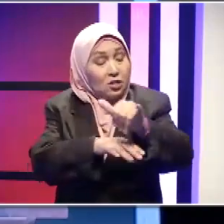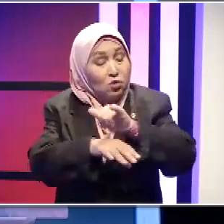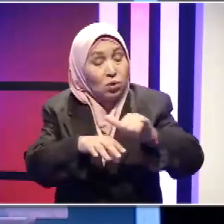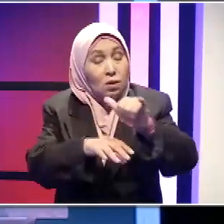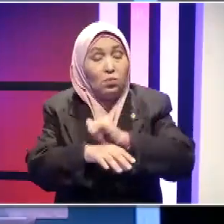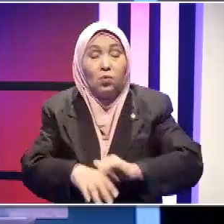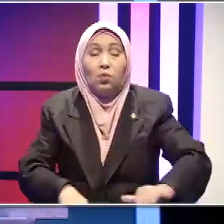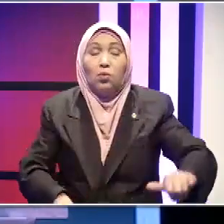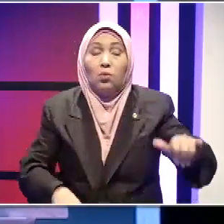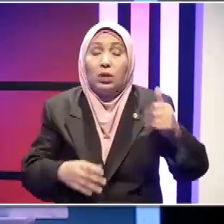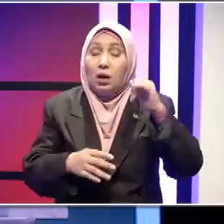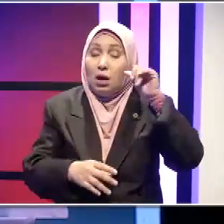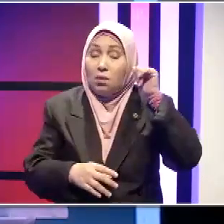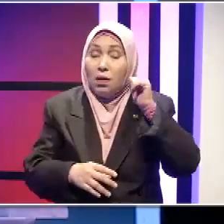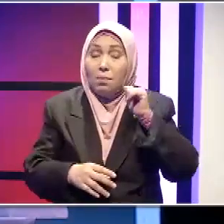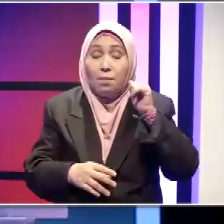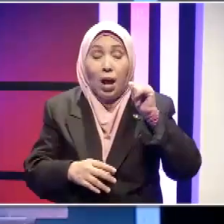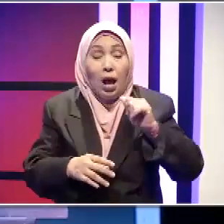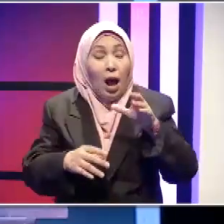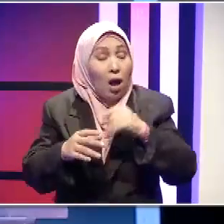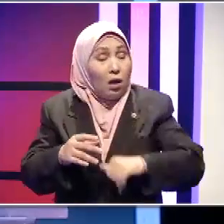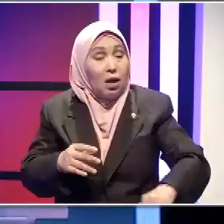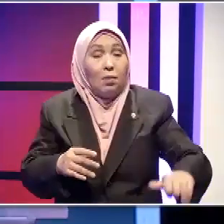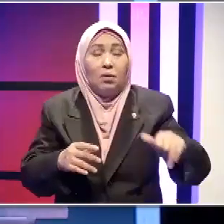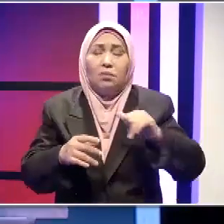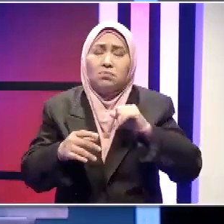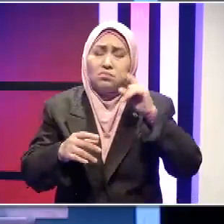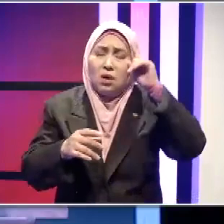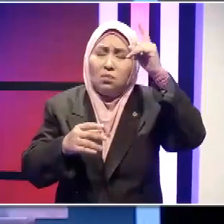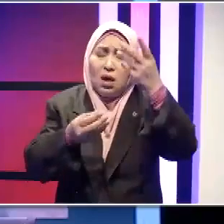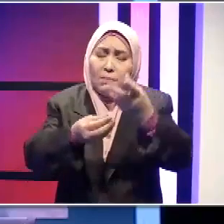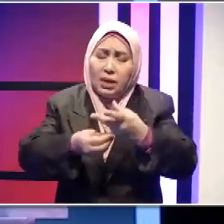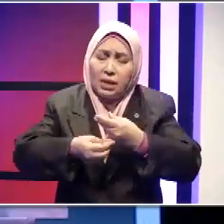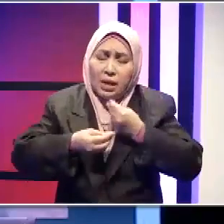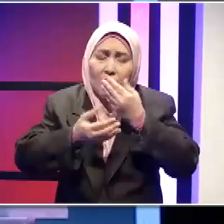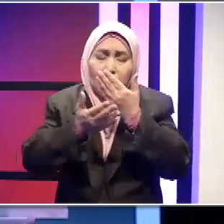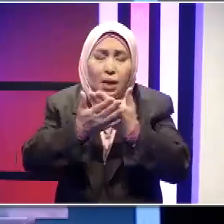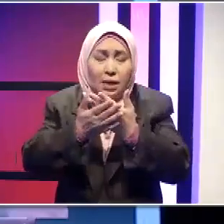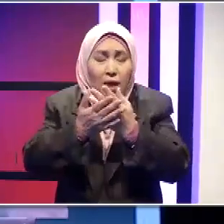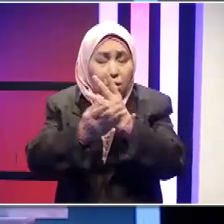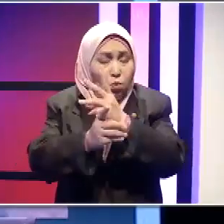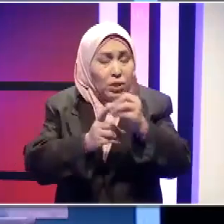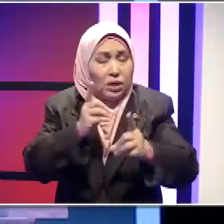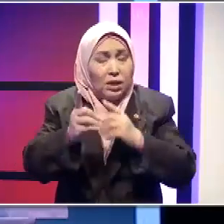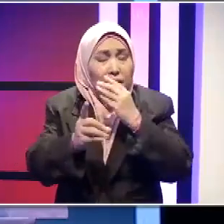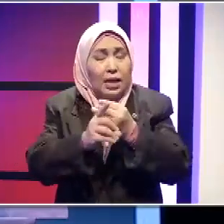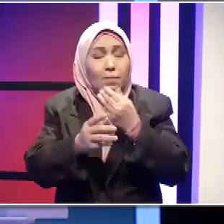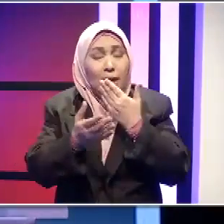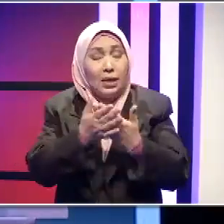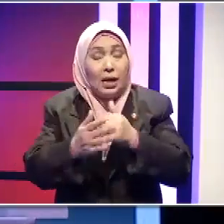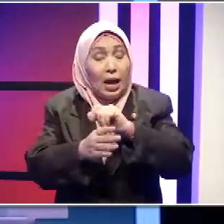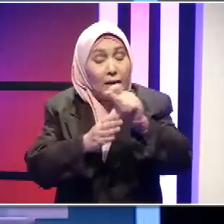ya Allah hamba Rohimin emoh-emoh Rabbana Atina Fiddunya Hasanah wafil